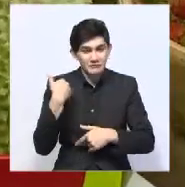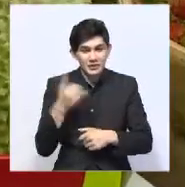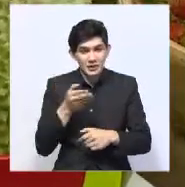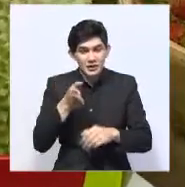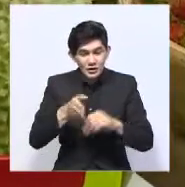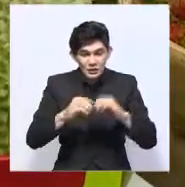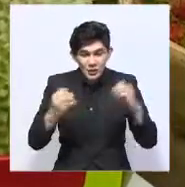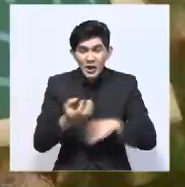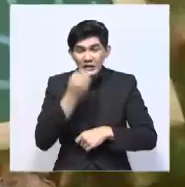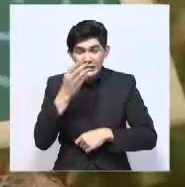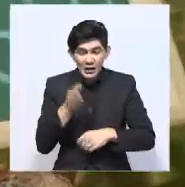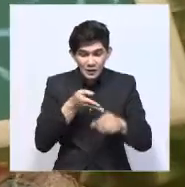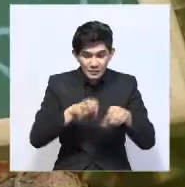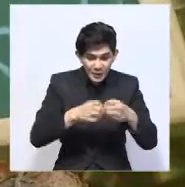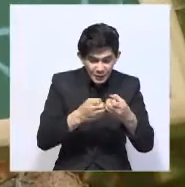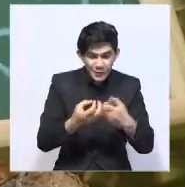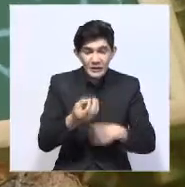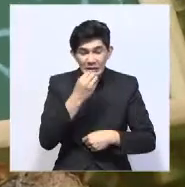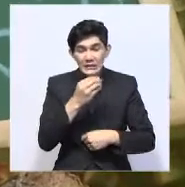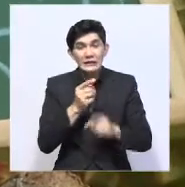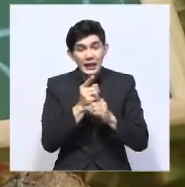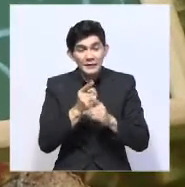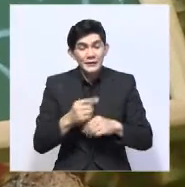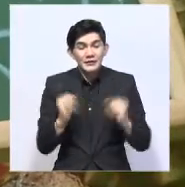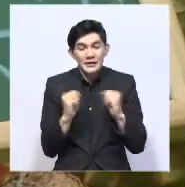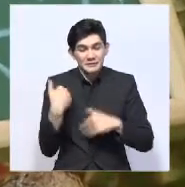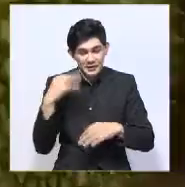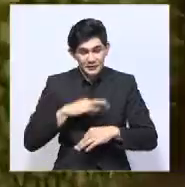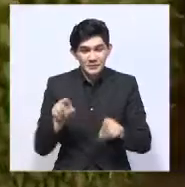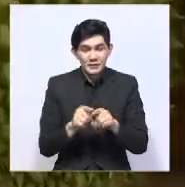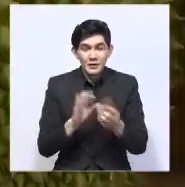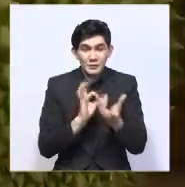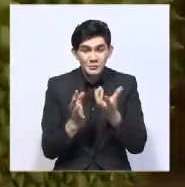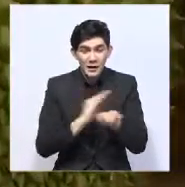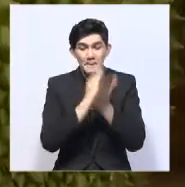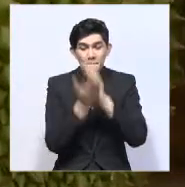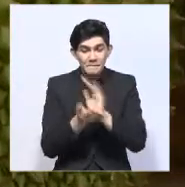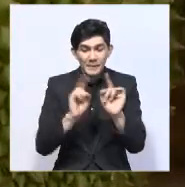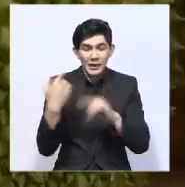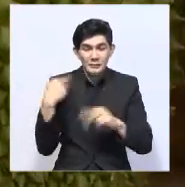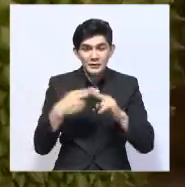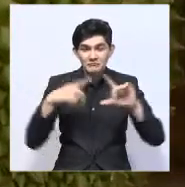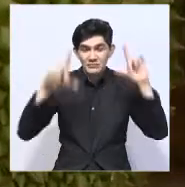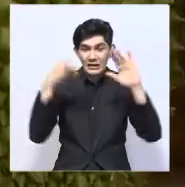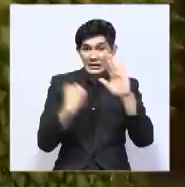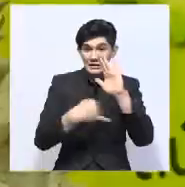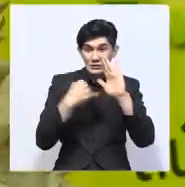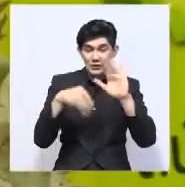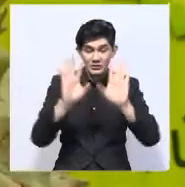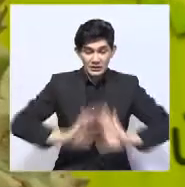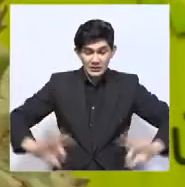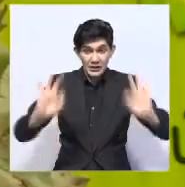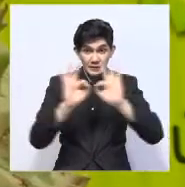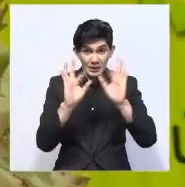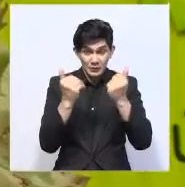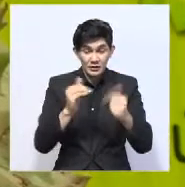ดนะมันจะได้เย็นด้วยนะคะแล้วก็จะมีผลไม้เนี่ยผลิตภัณฑ์แปรรูปเยอะแยะมากมายเป็นชื่อเสียงของแต่ละจังหวัดด้วยที่สำคัญ